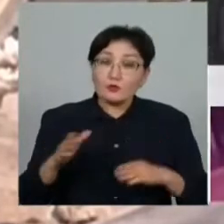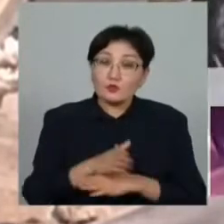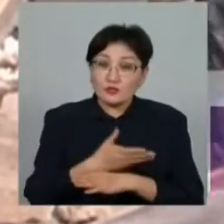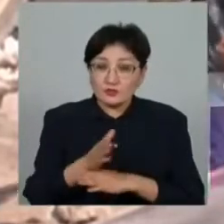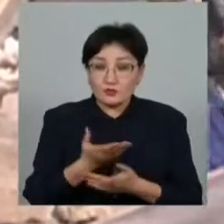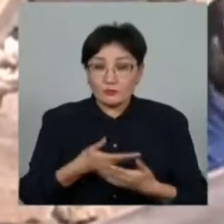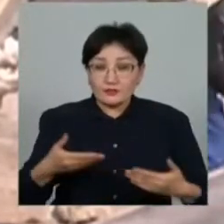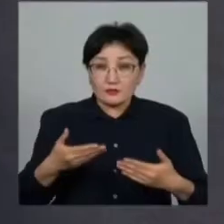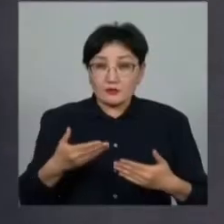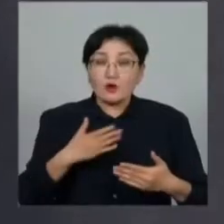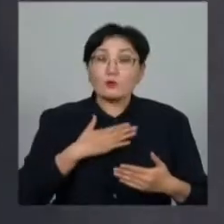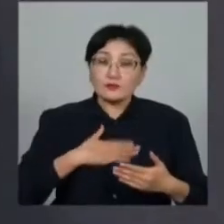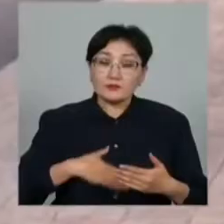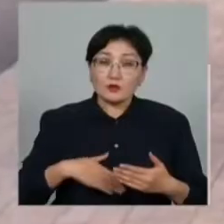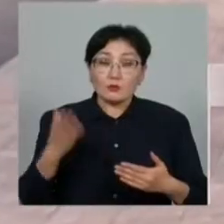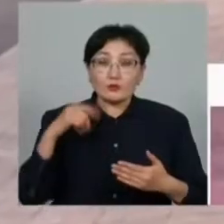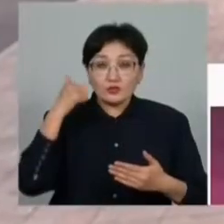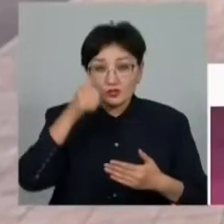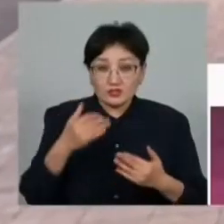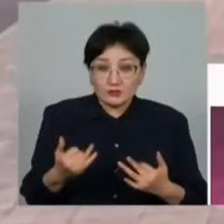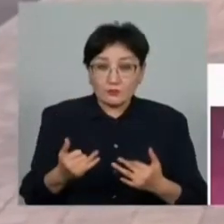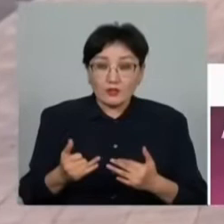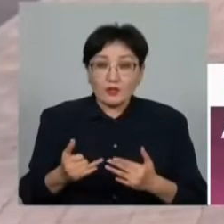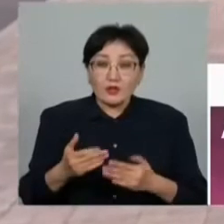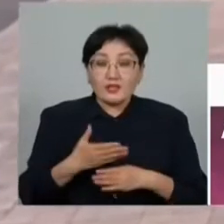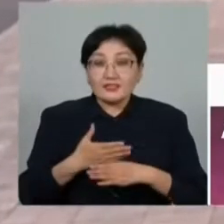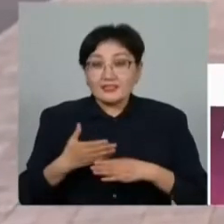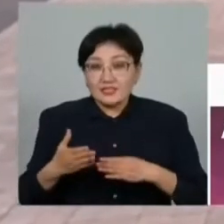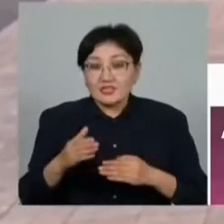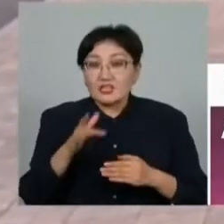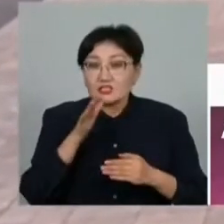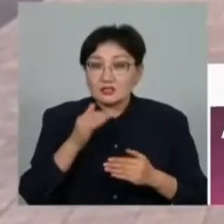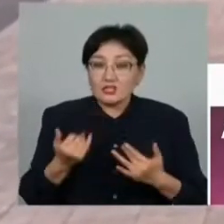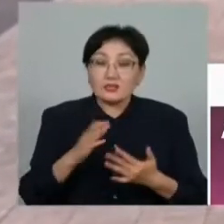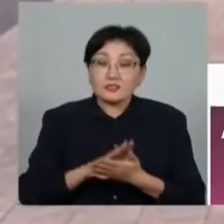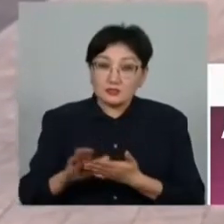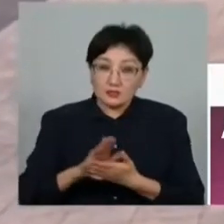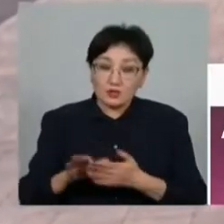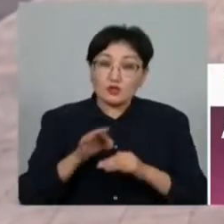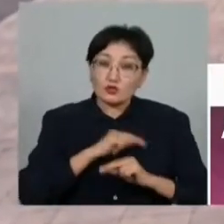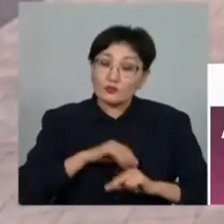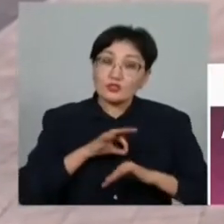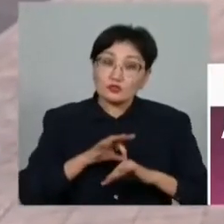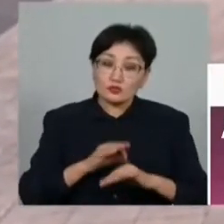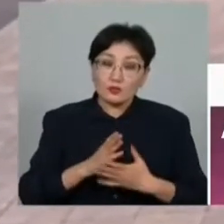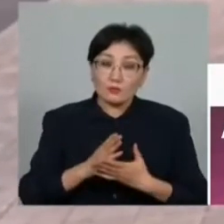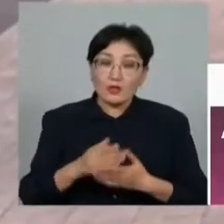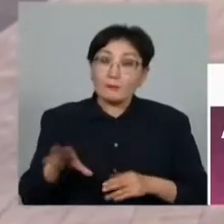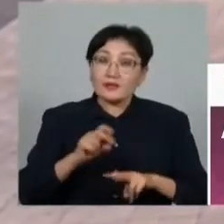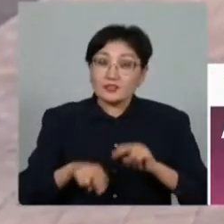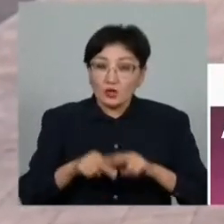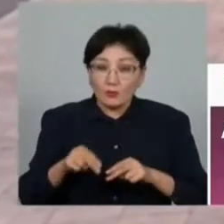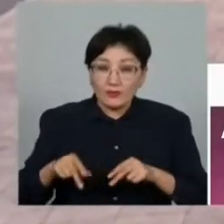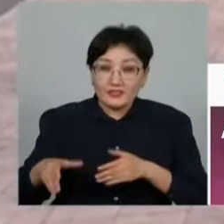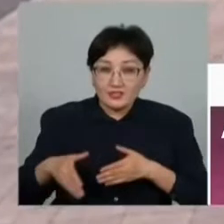өзімізге приятно да. Бұрынғы жылға қарағанда қазір кейінгі жылдардың бәрі жақсы ғой, тазалық жақсы қарап отыр. Бәрі салынып жатыр,